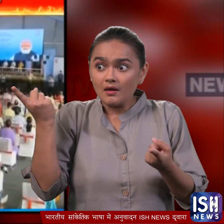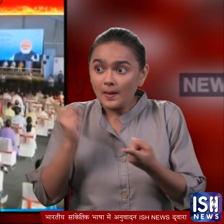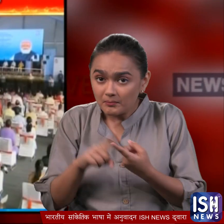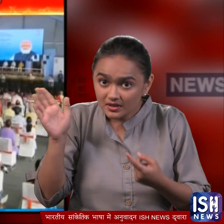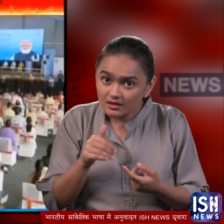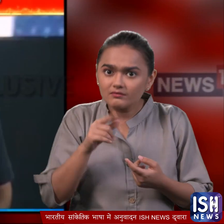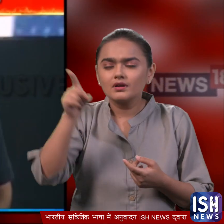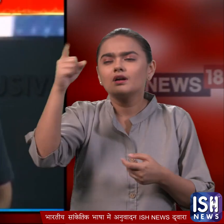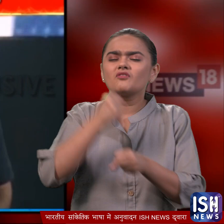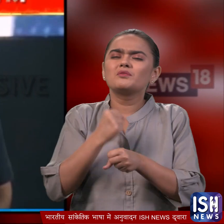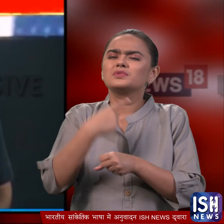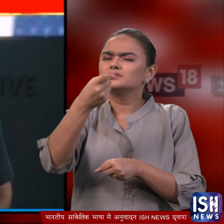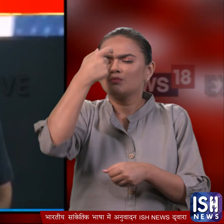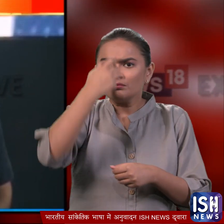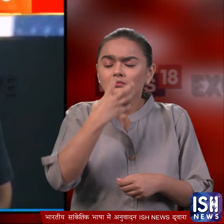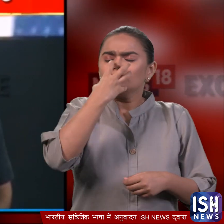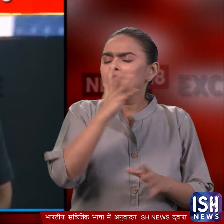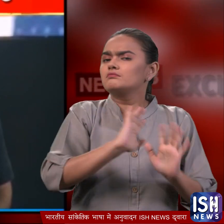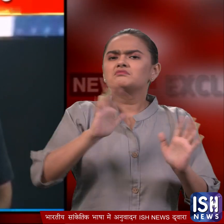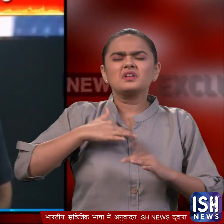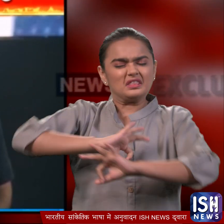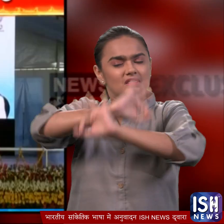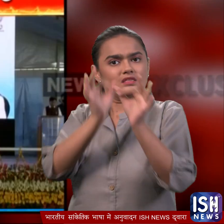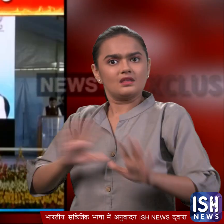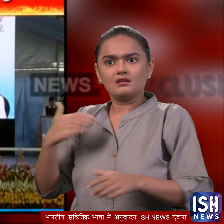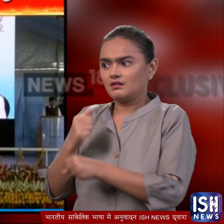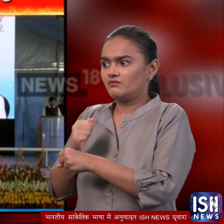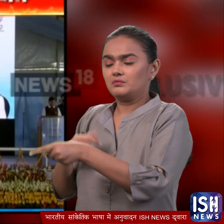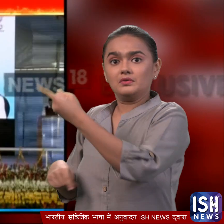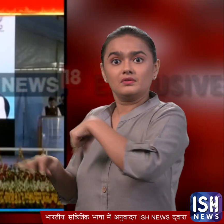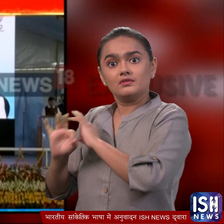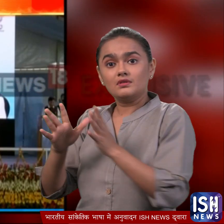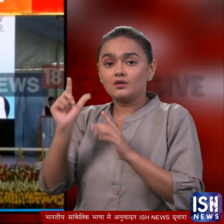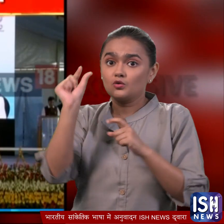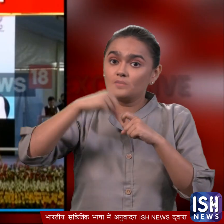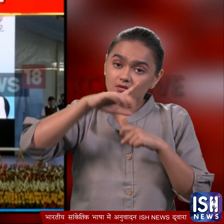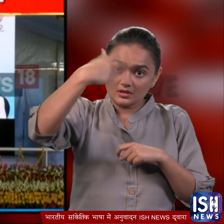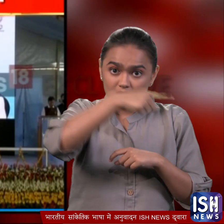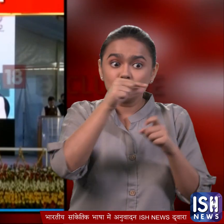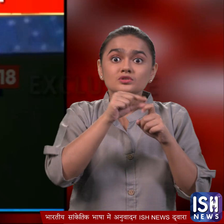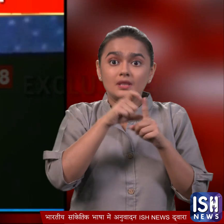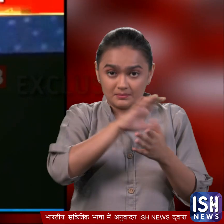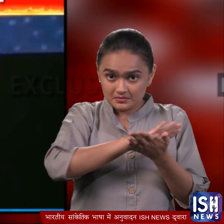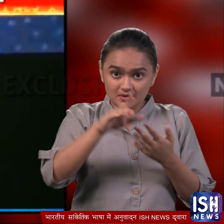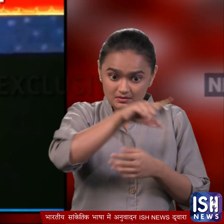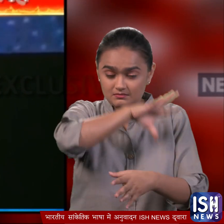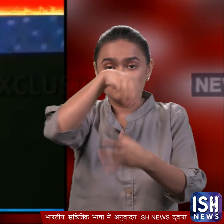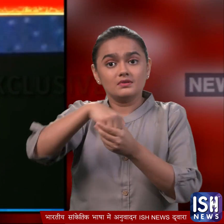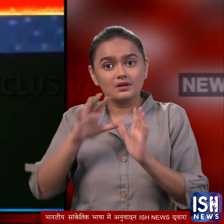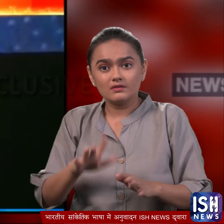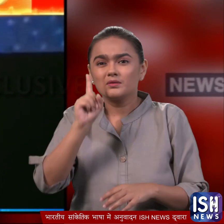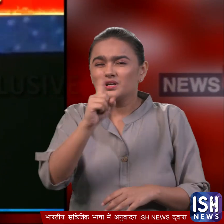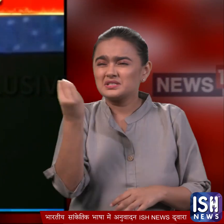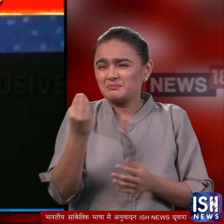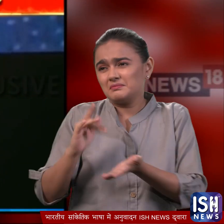तीसरी लहर आई तो सरकार का दावा है कि ऑक्सीजन की किल्लत नहीं होगी। कार्यक्रम में केंद्रीय स्वास्थ्य मंत्री के अलावा उत्तराखंड के सीएम पुष्कर सिंह धामी